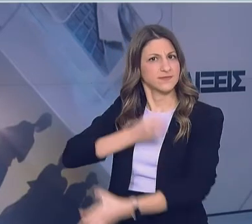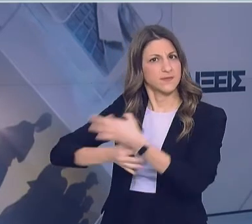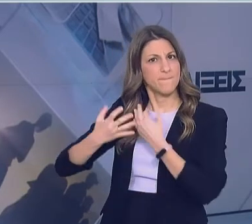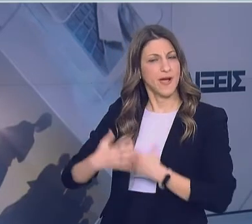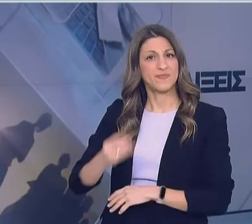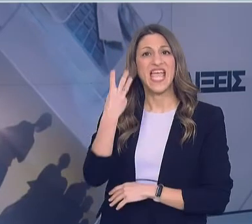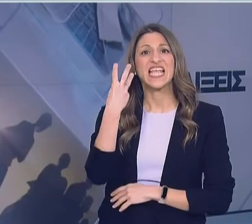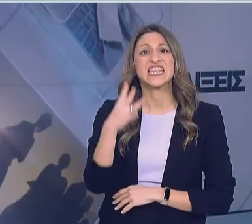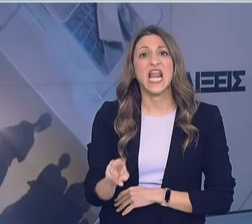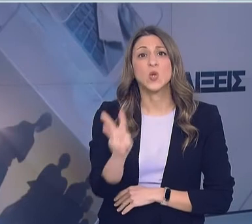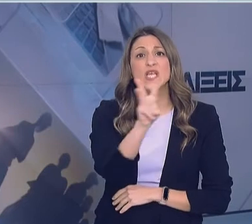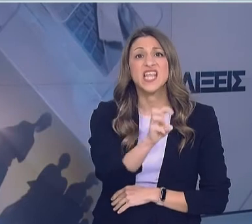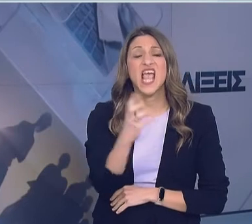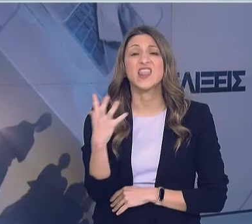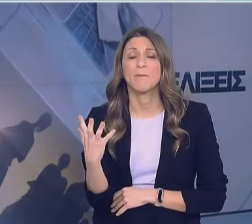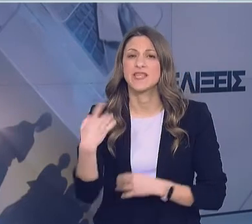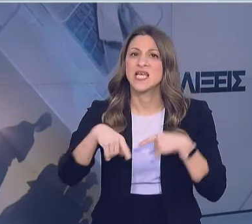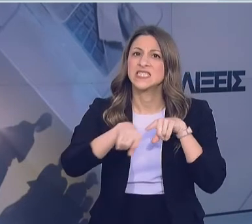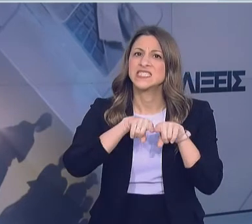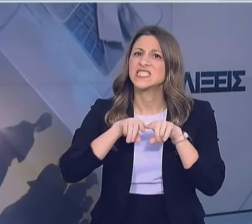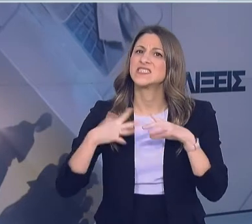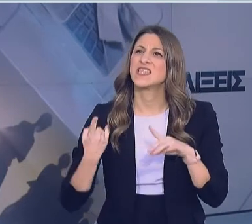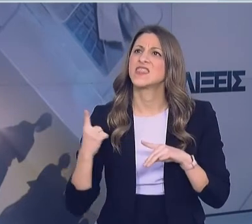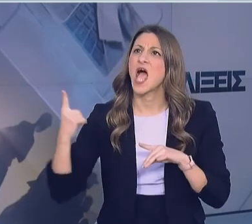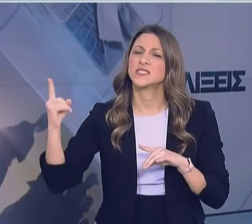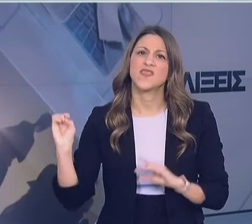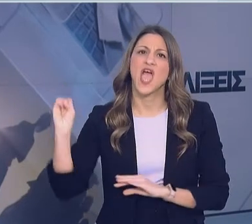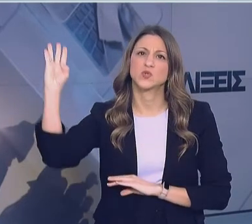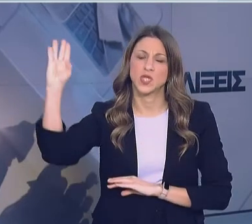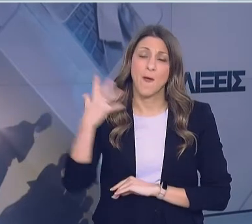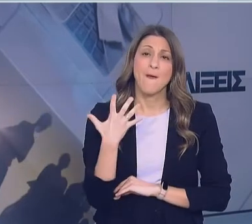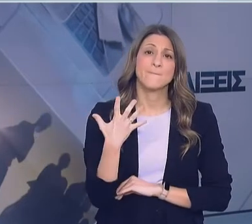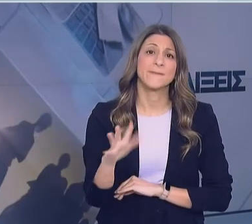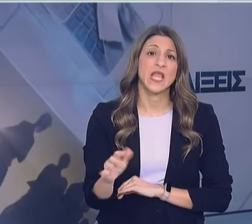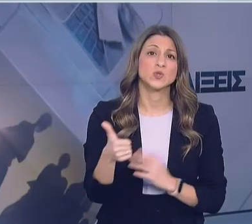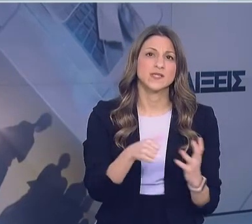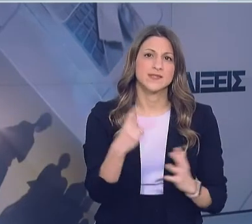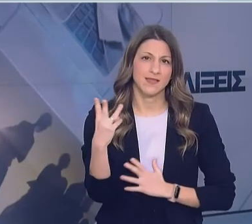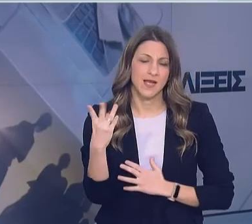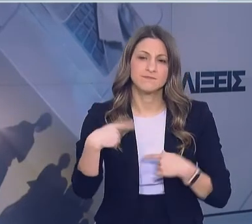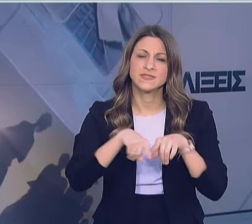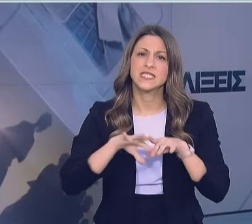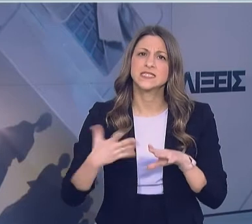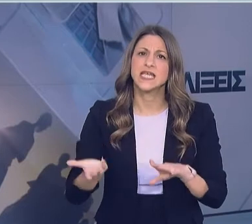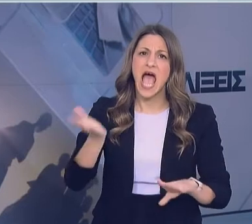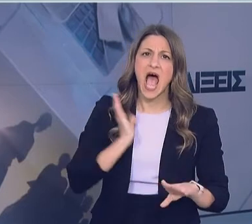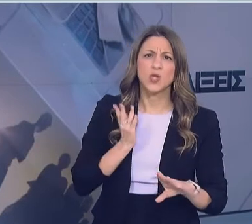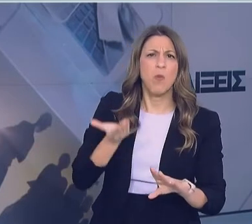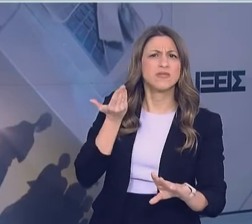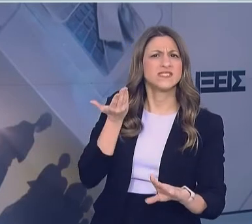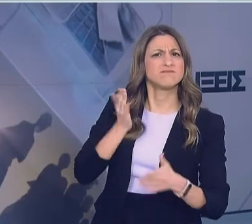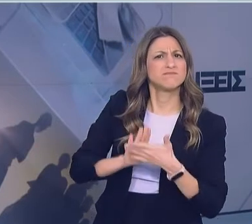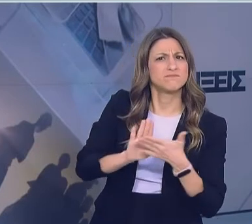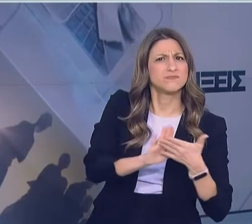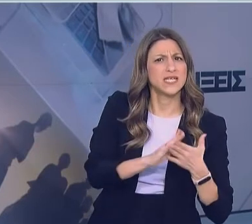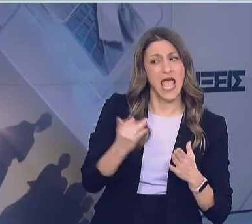Τα 335 θεωρούνται σχετιζόμενα με ταξίδι από το εξωτερικό και 563 είναι σχετιζόμενα με ήδη γνωστό κρούσμα, επαφές